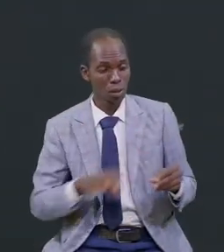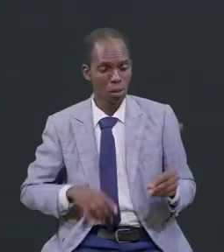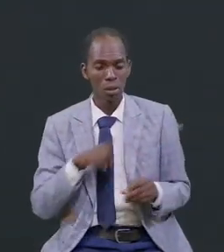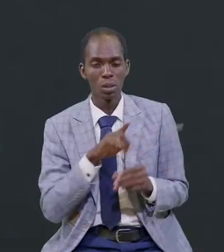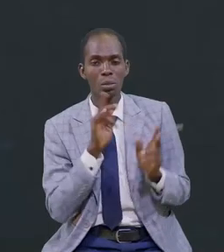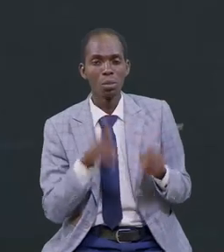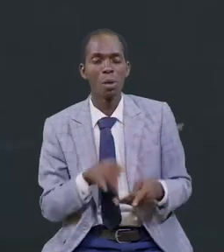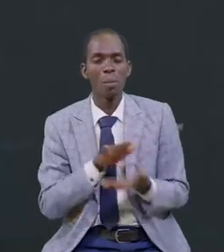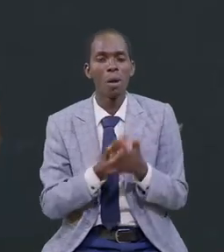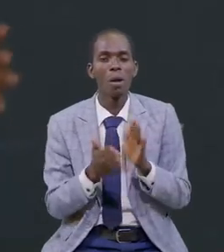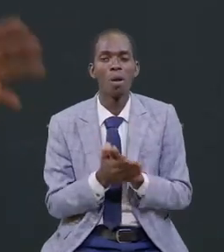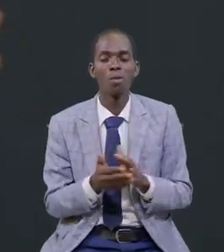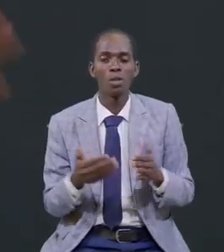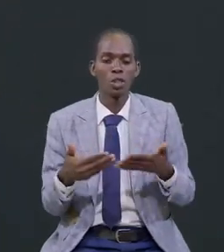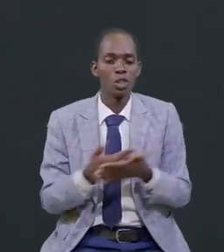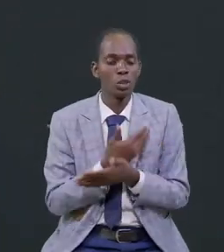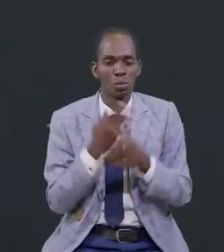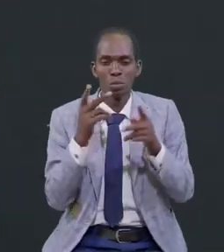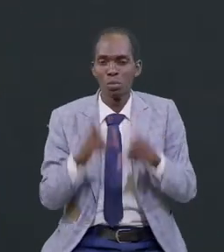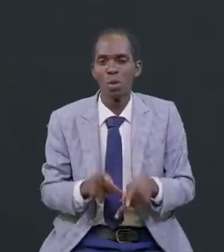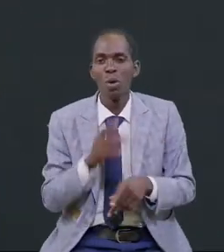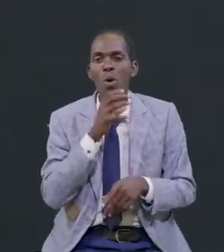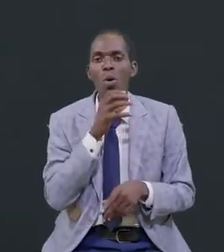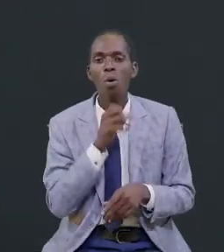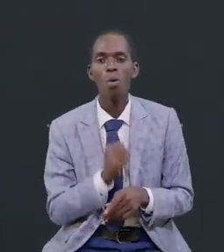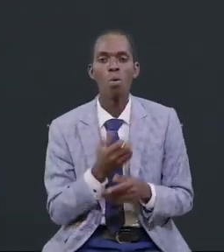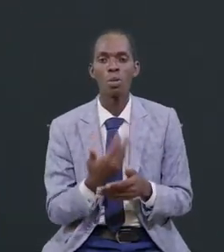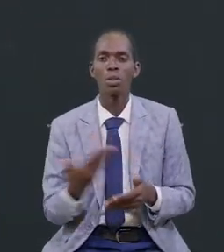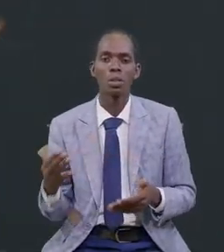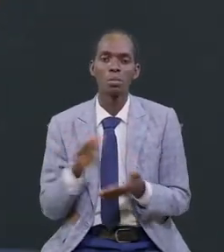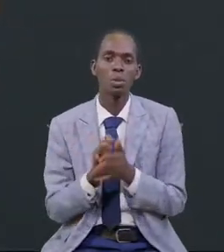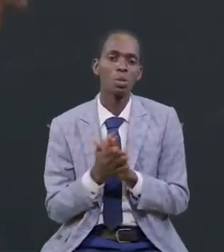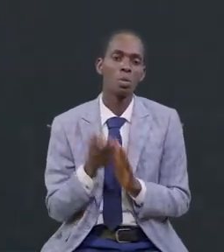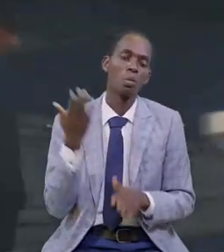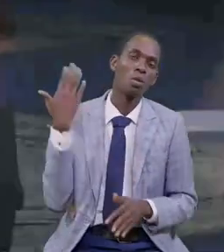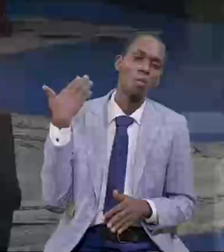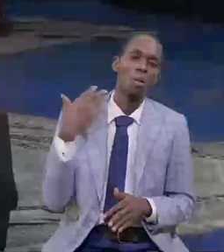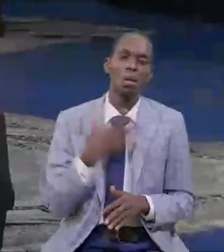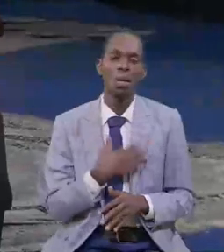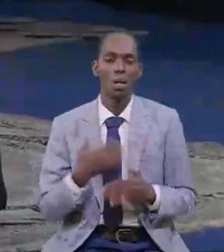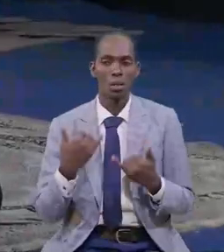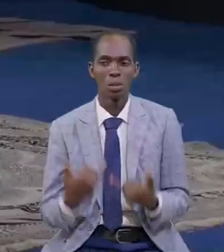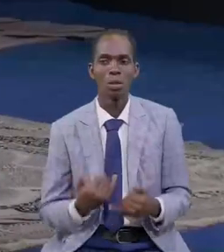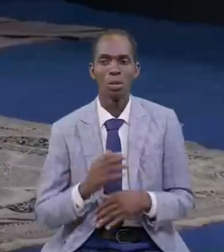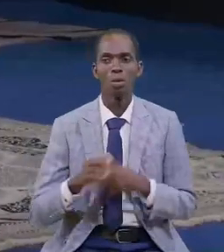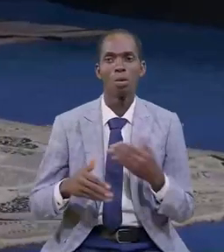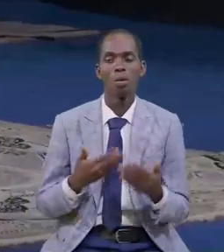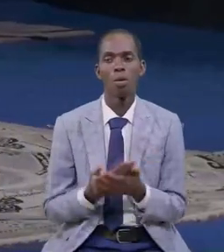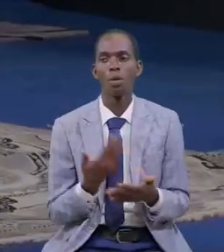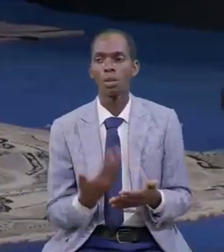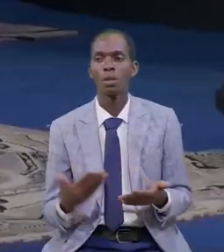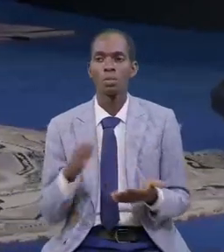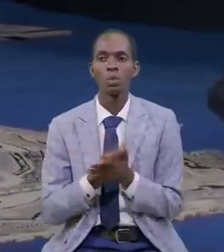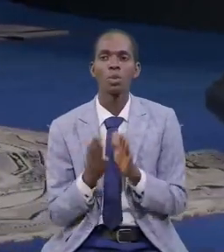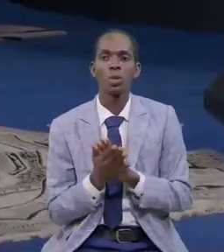nouvelle créature les choses anciennes sont passées voici toutes choses sont devenues nouvelles dans cette